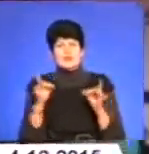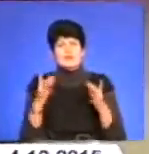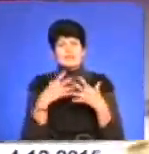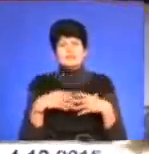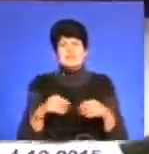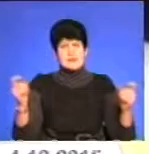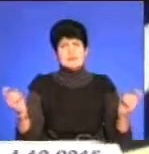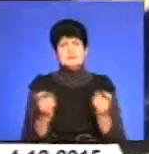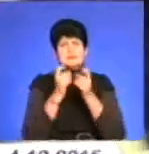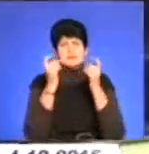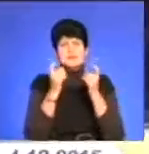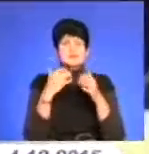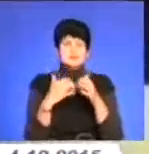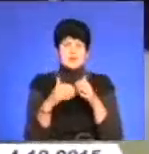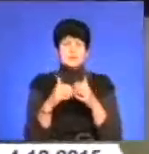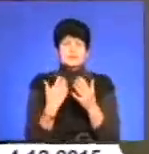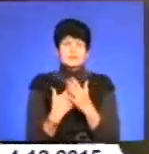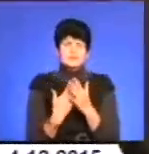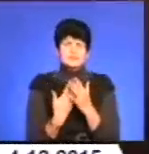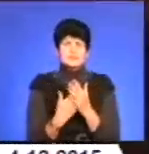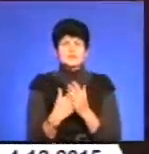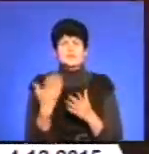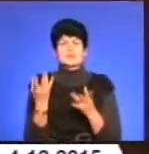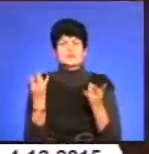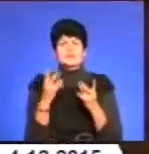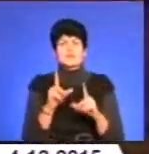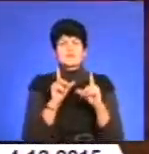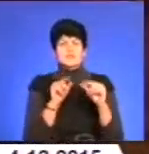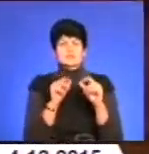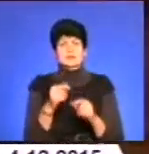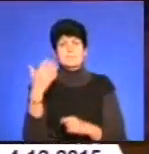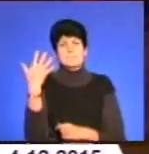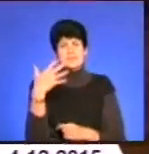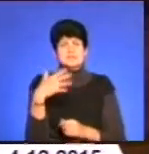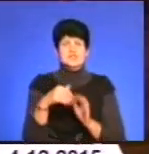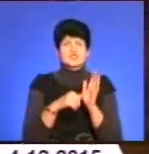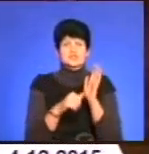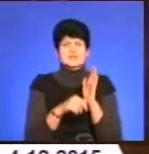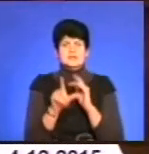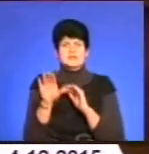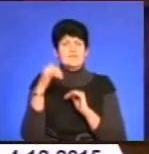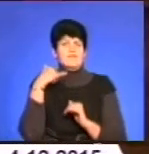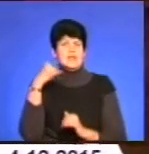скандали. В середньому за добу правоохоронцям ГШР доводиться виїжджати на 50-60 викликів.